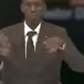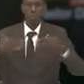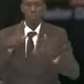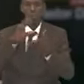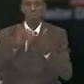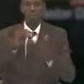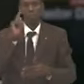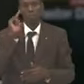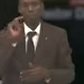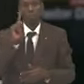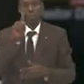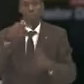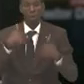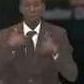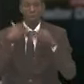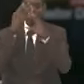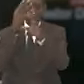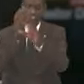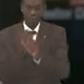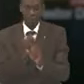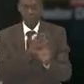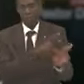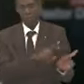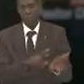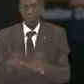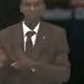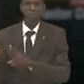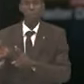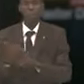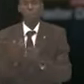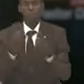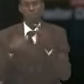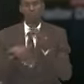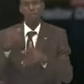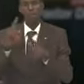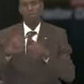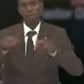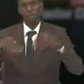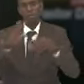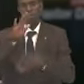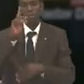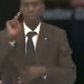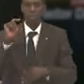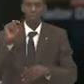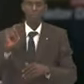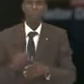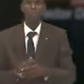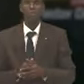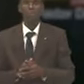qui a déjà reçu 100 pour témoigner